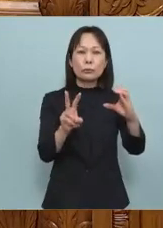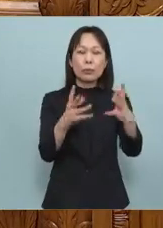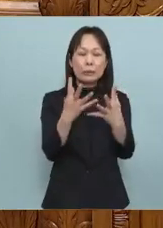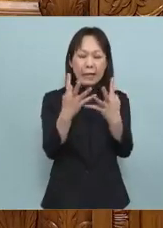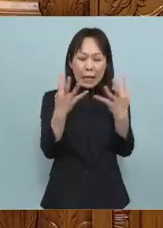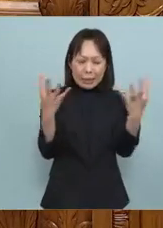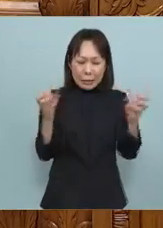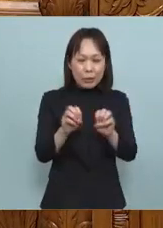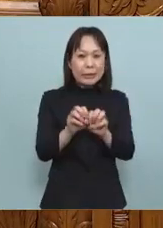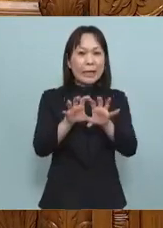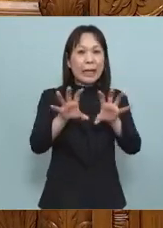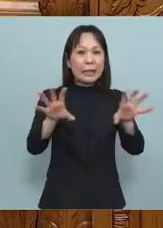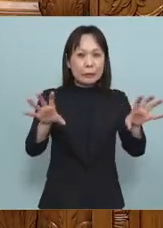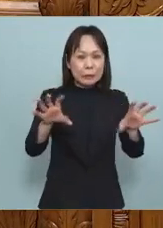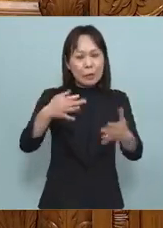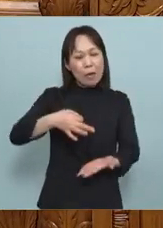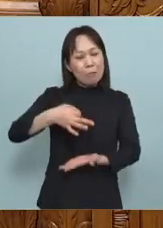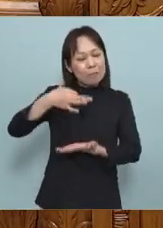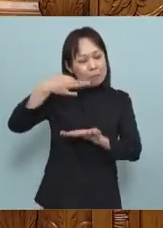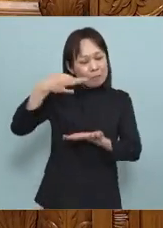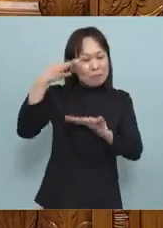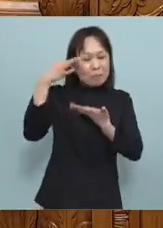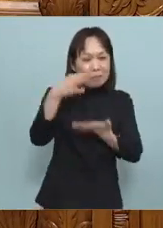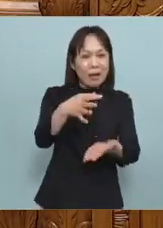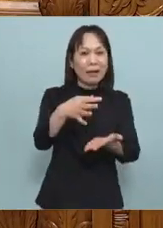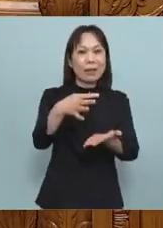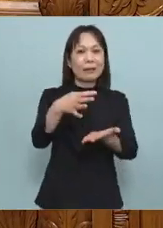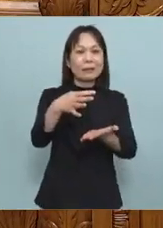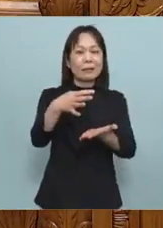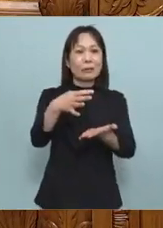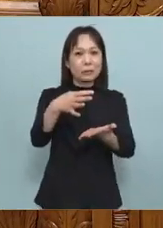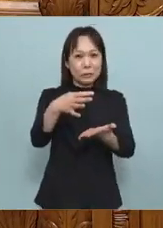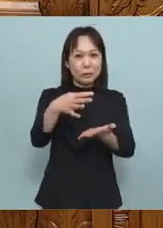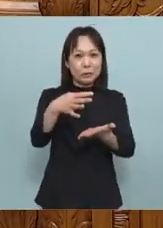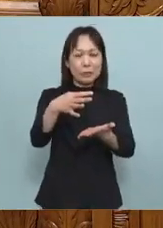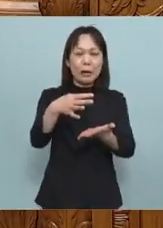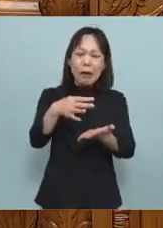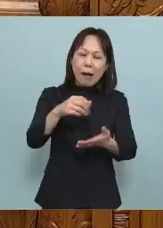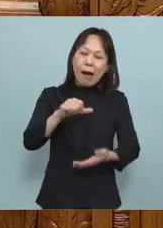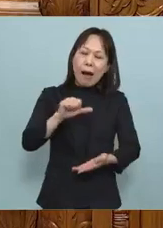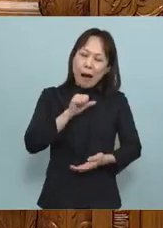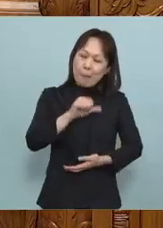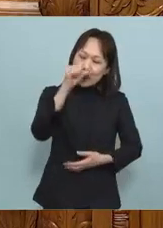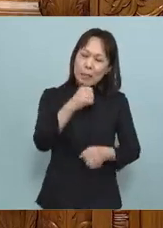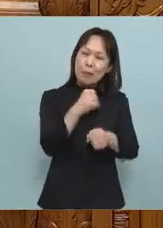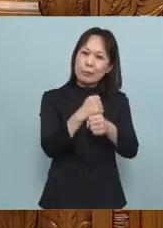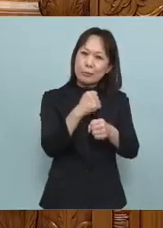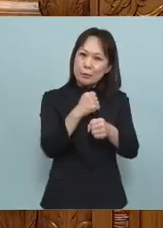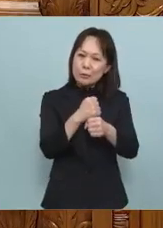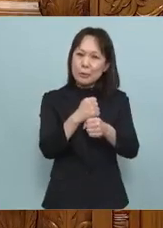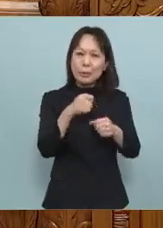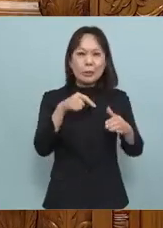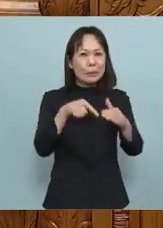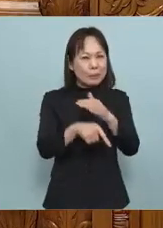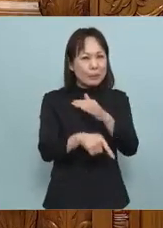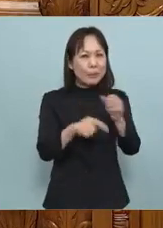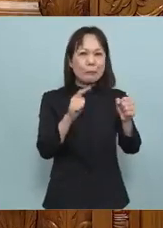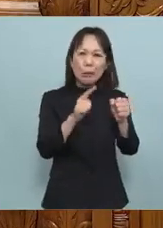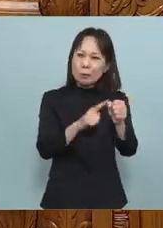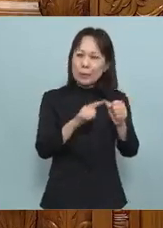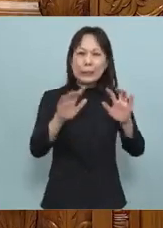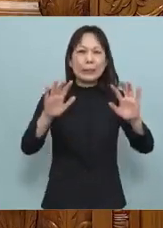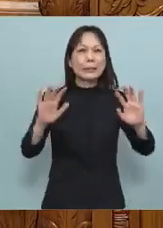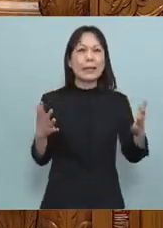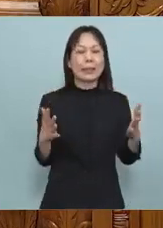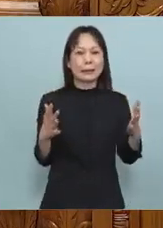し、高いコストをかけて火力発電のためにアンモニアを製造する合理性はありません。結局